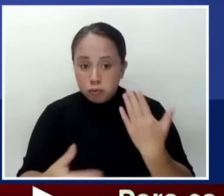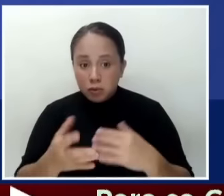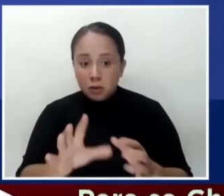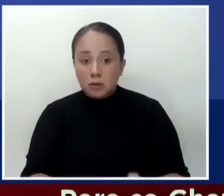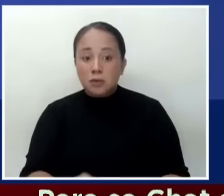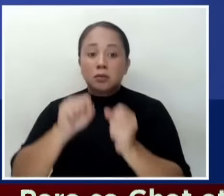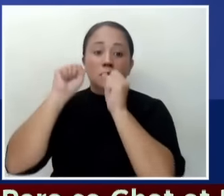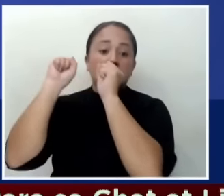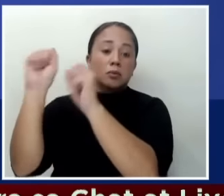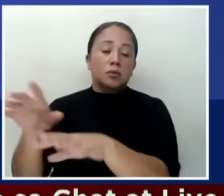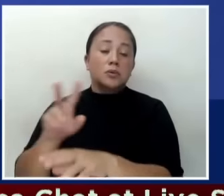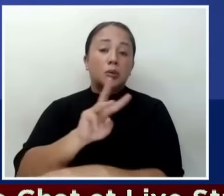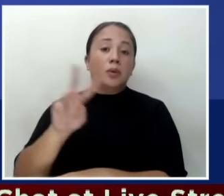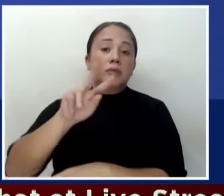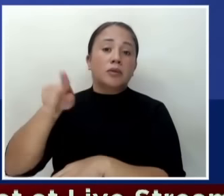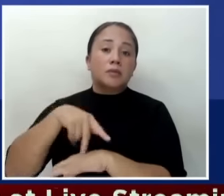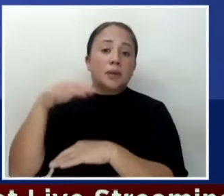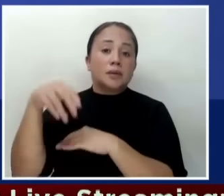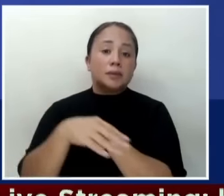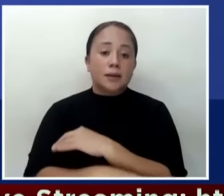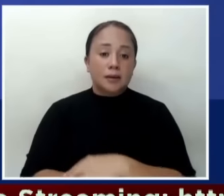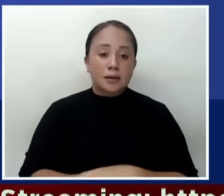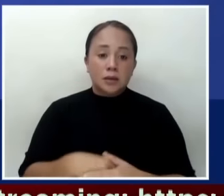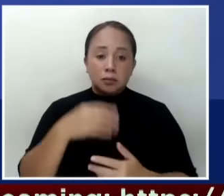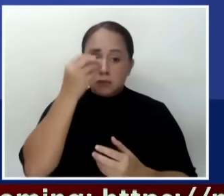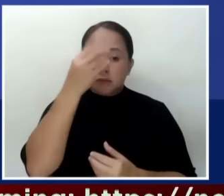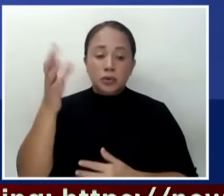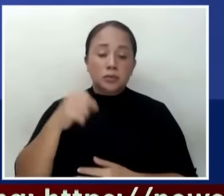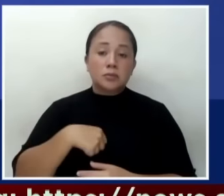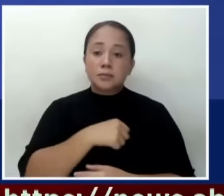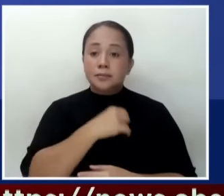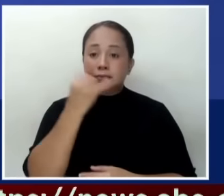Philippine Sea. Sinabihan ko si Senator Amy.